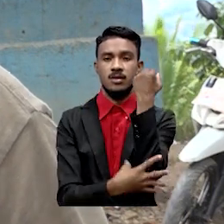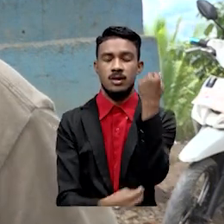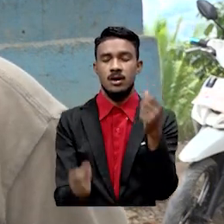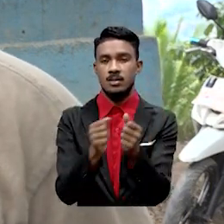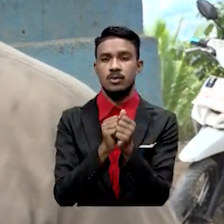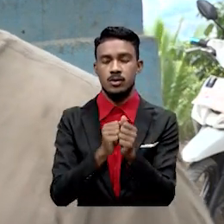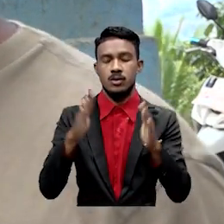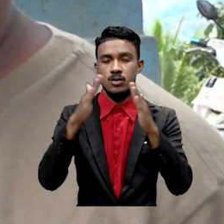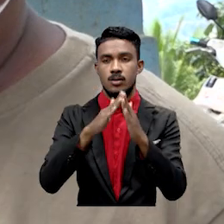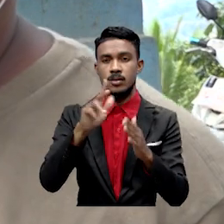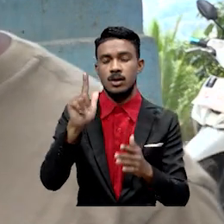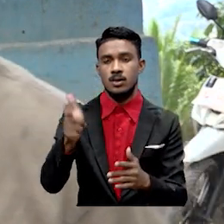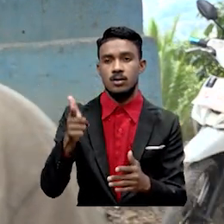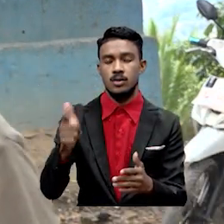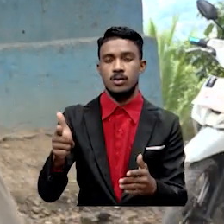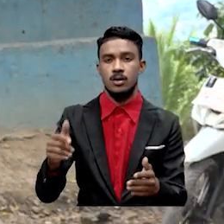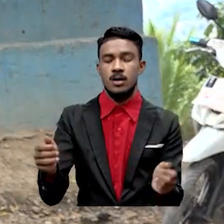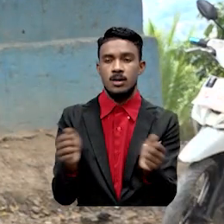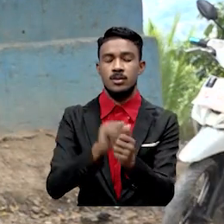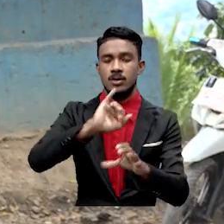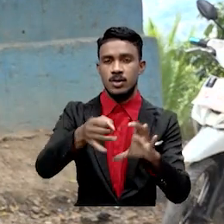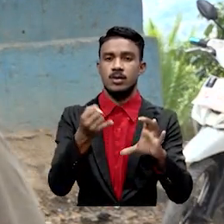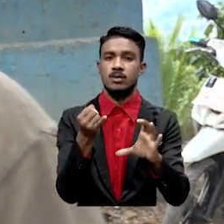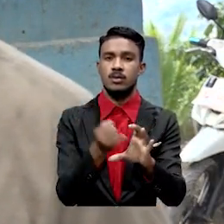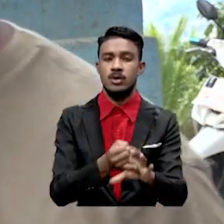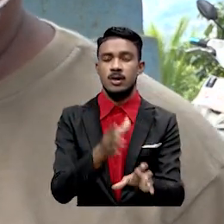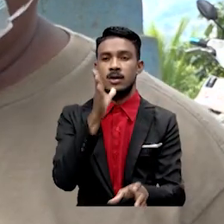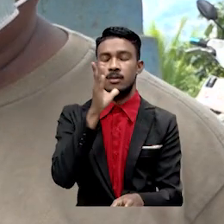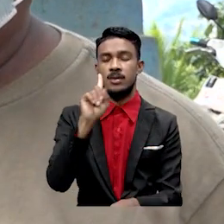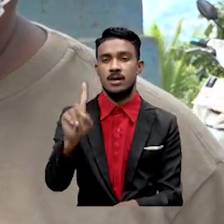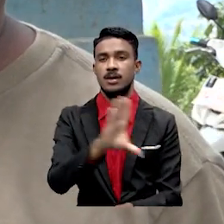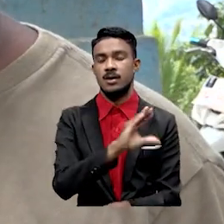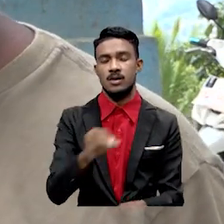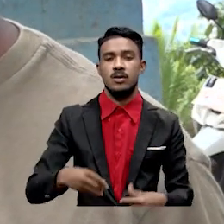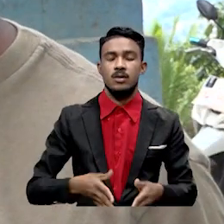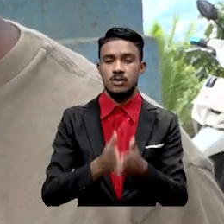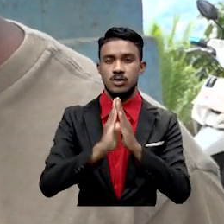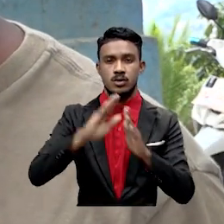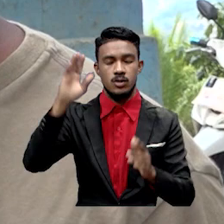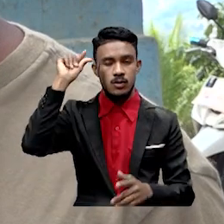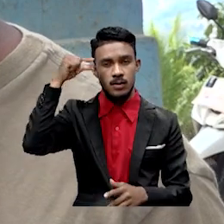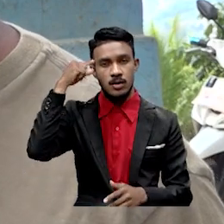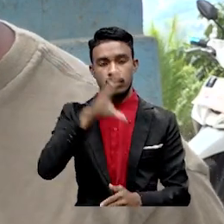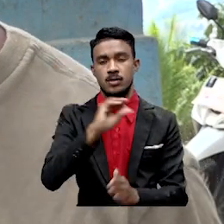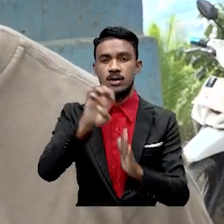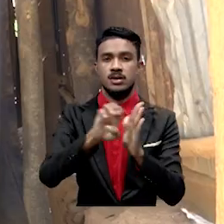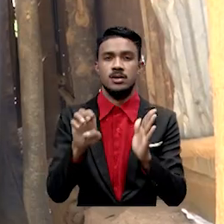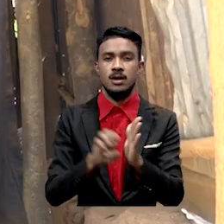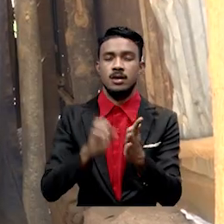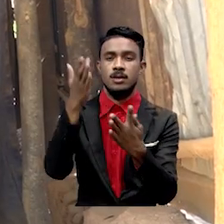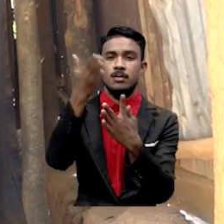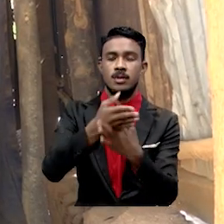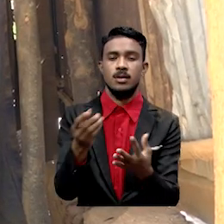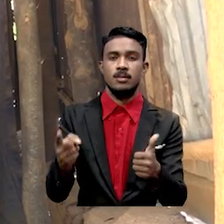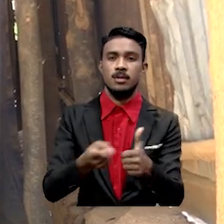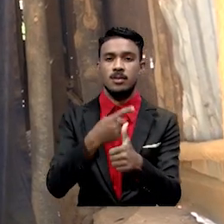nulu. Inclui inam faluk daumeta i aldeia Aidak Behare no recomenda ona ba governo na estado. Atu tama mos ia prioridade